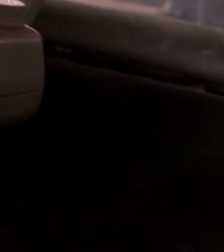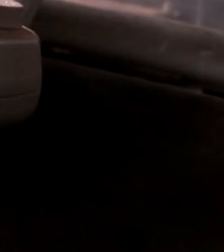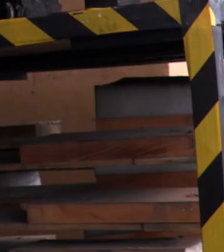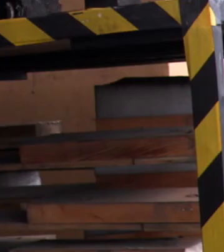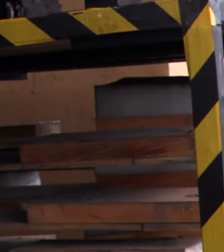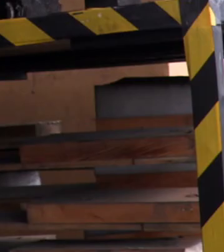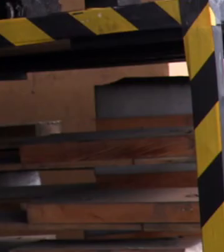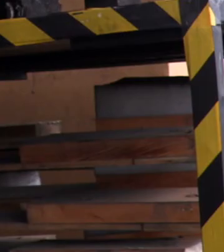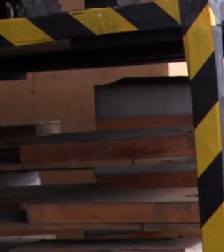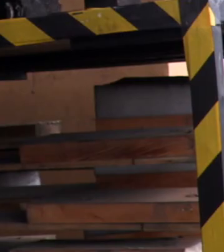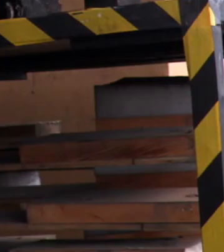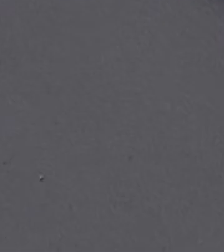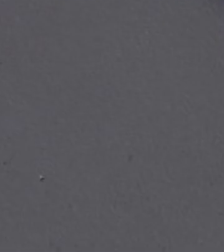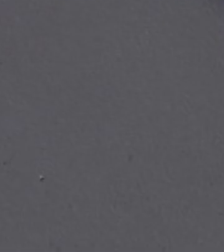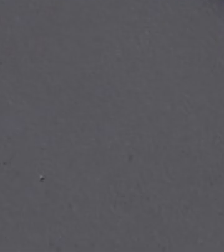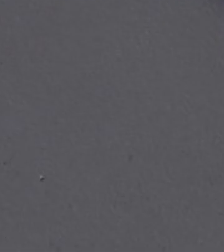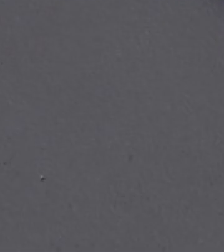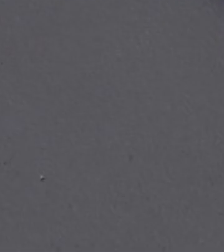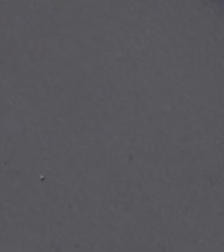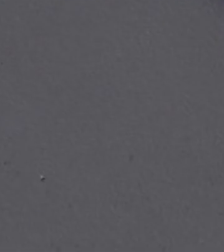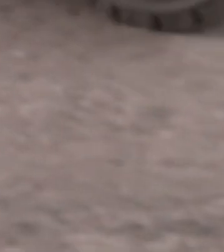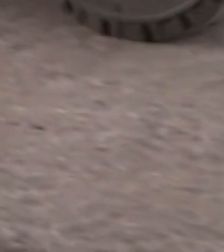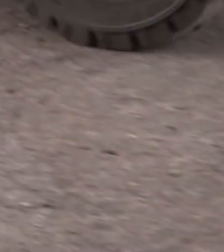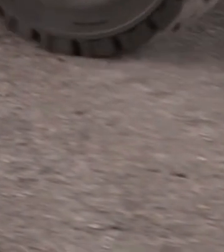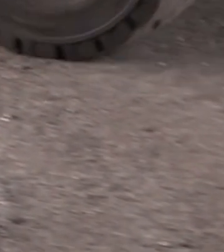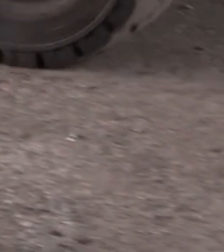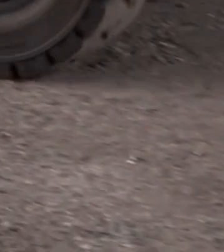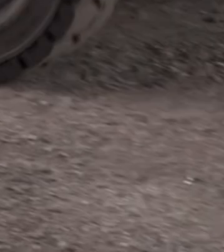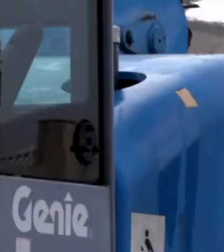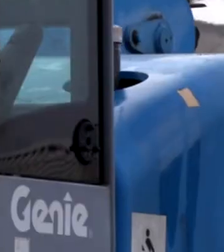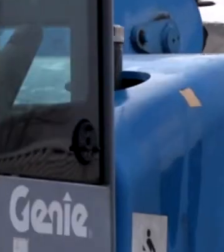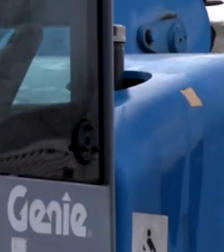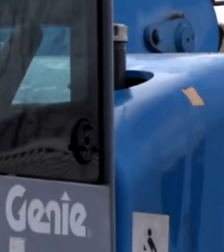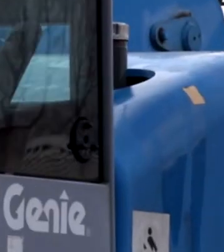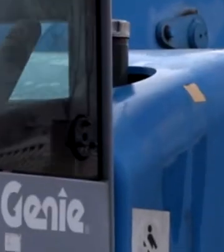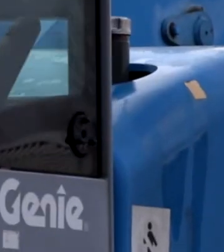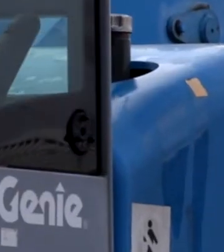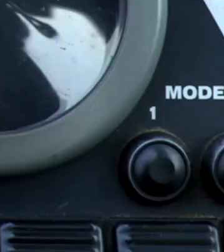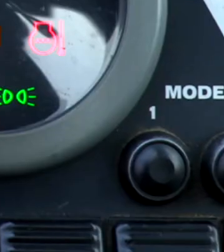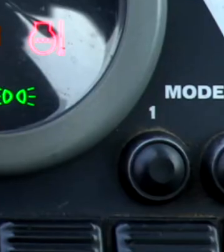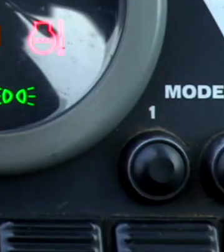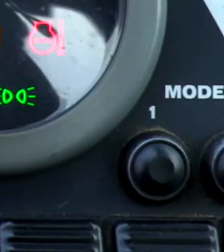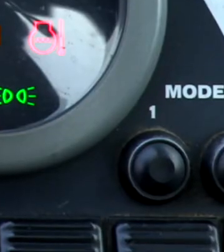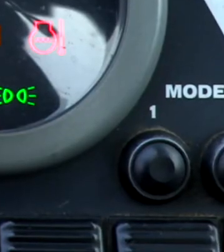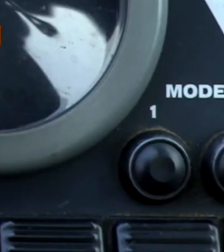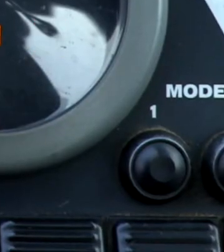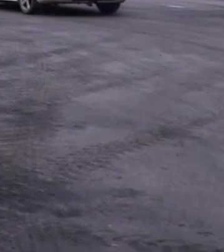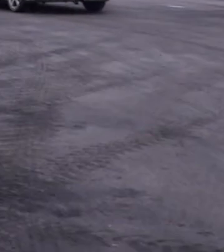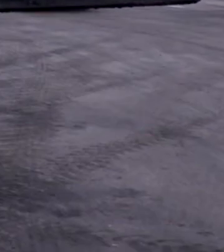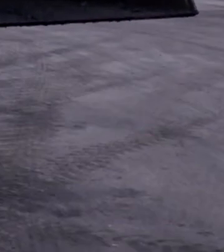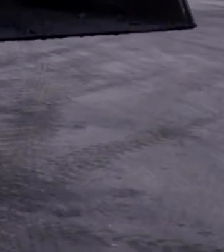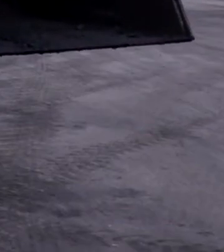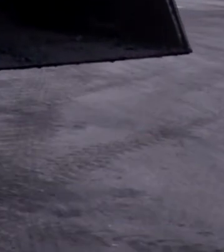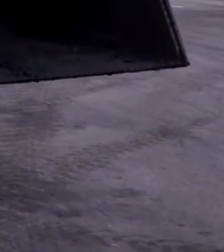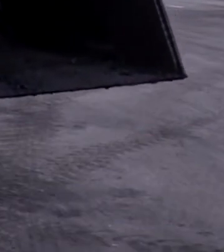kursy kończące się egzaminem UDT. Kursy te realizowane są na wózki widłowe, wózki specjalizowane, w tym z operatorem podnoszonym wraz z